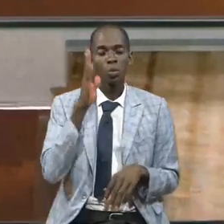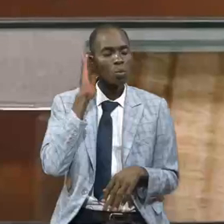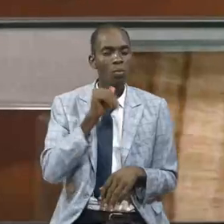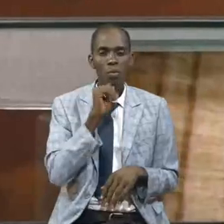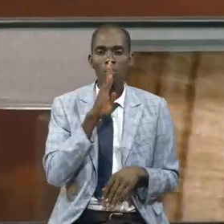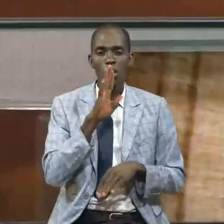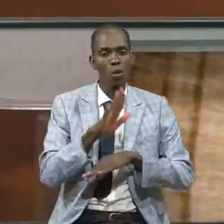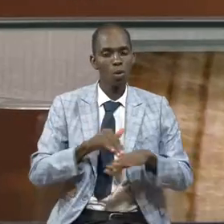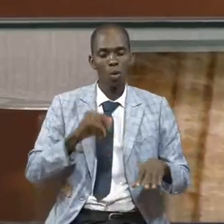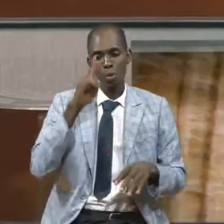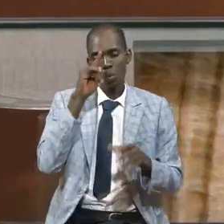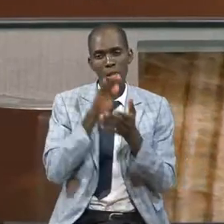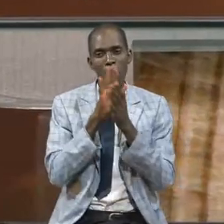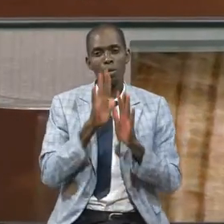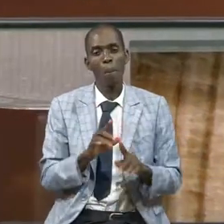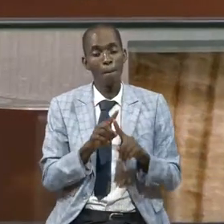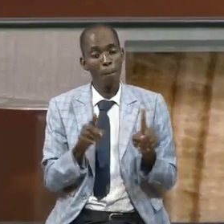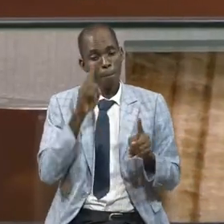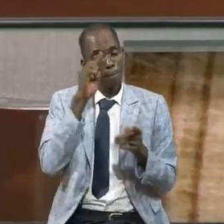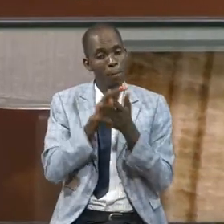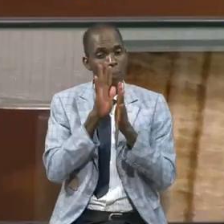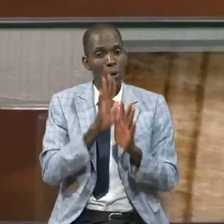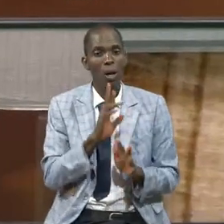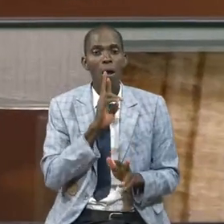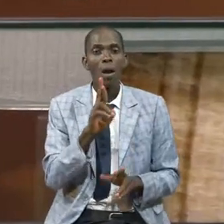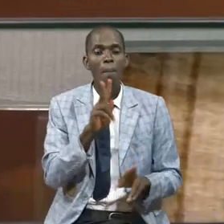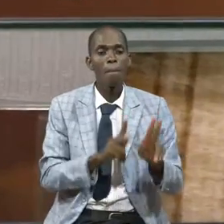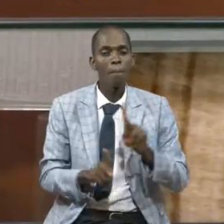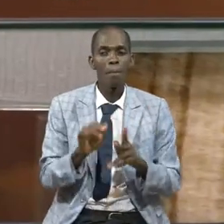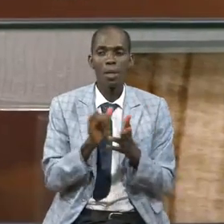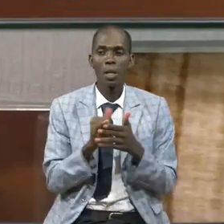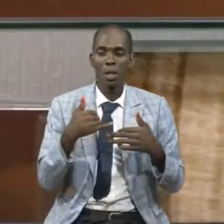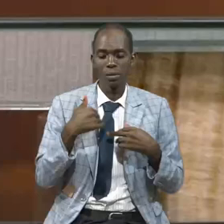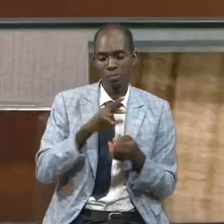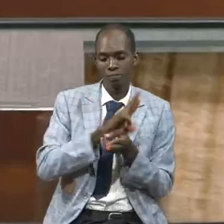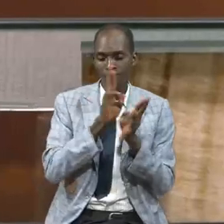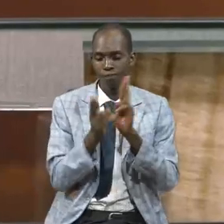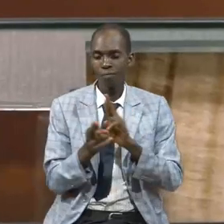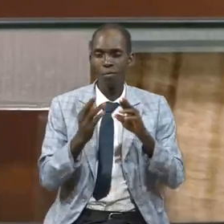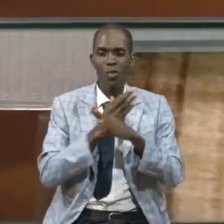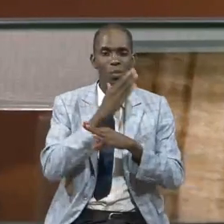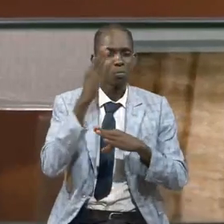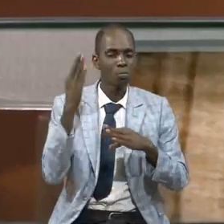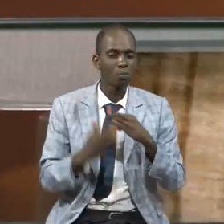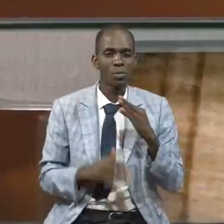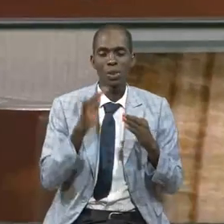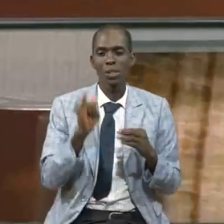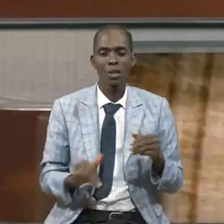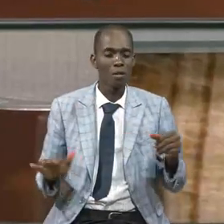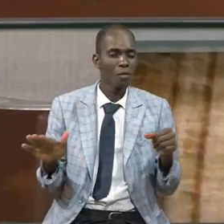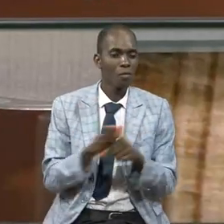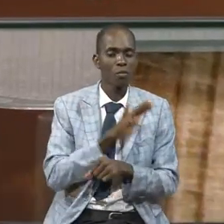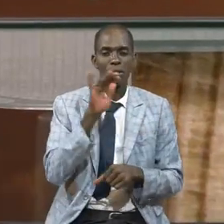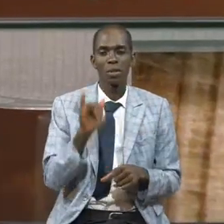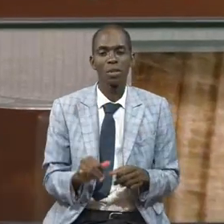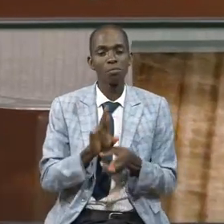appelés frères. Ce sont ceux qui se sont repentis, ils sont repentis entièrement, ils sont repentis totalement, ils